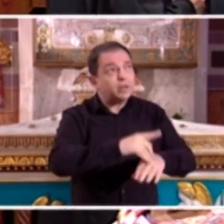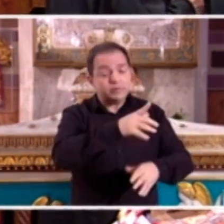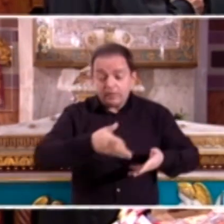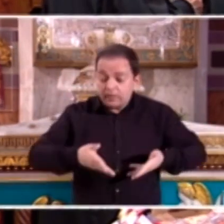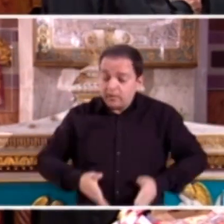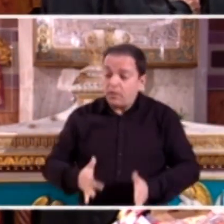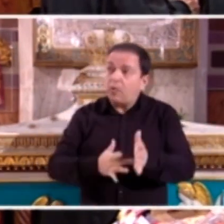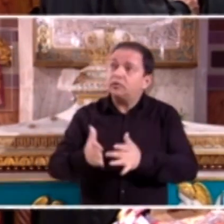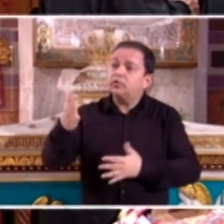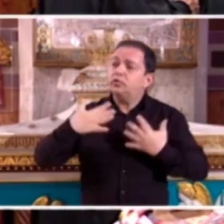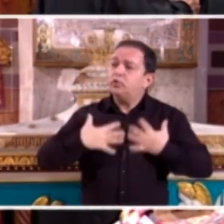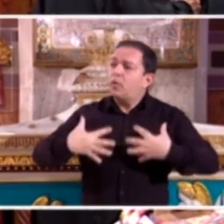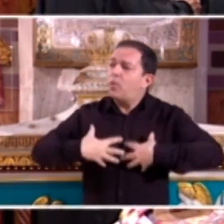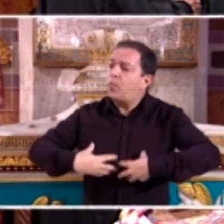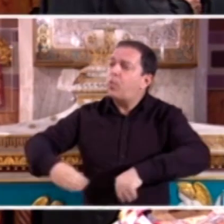έξω